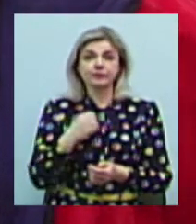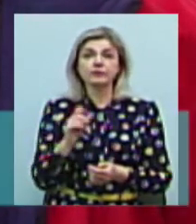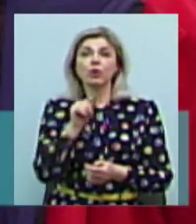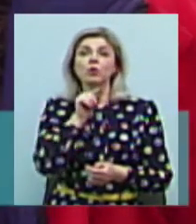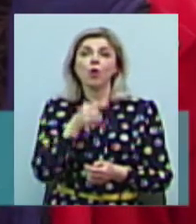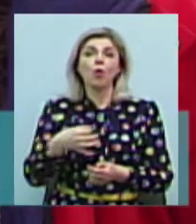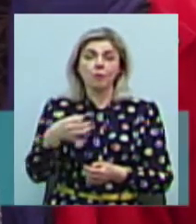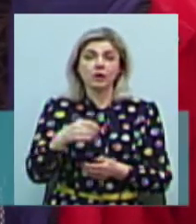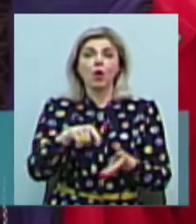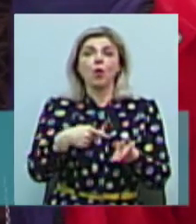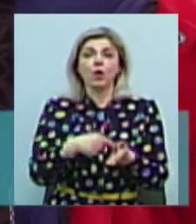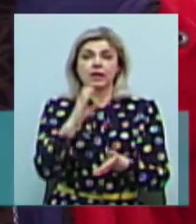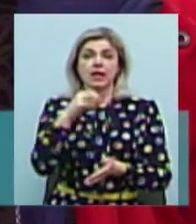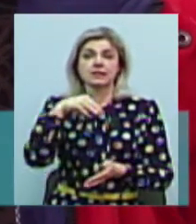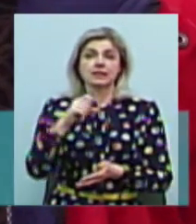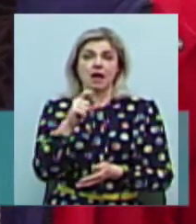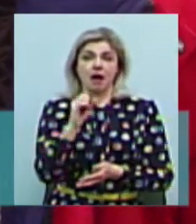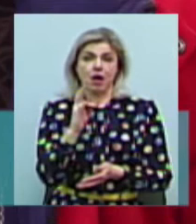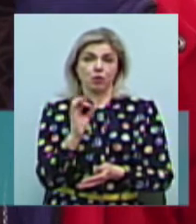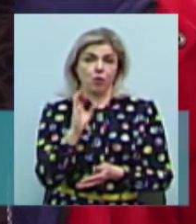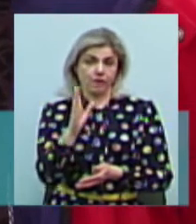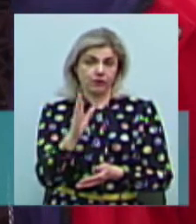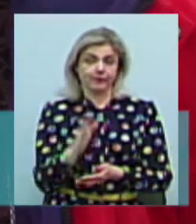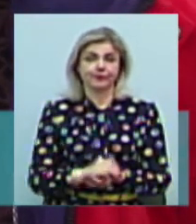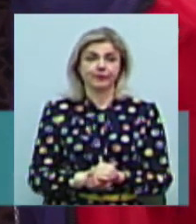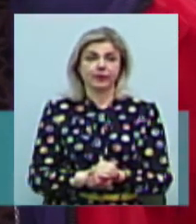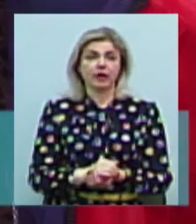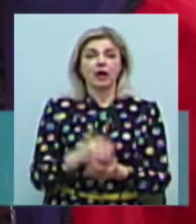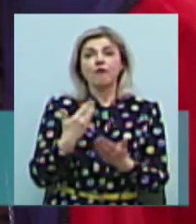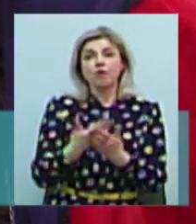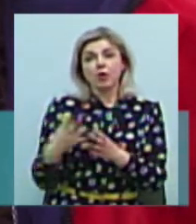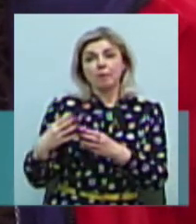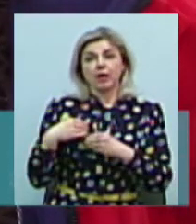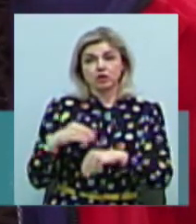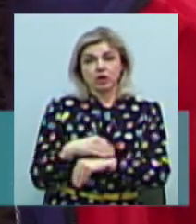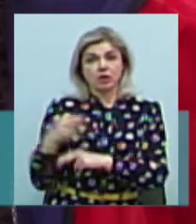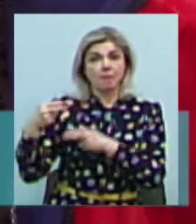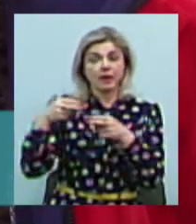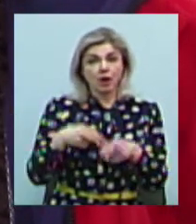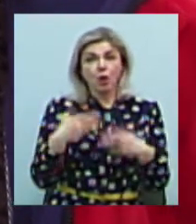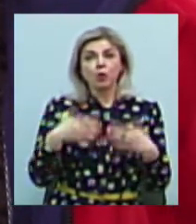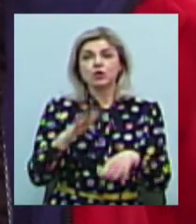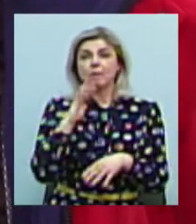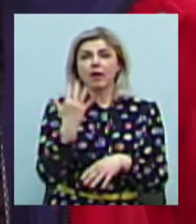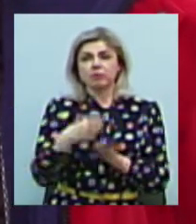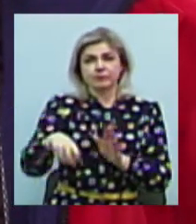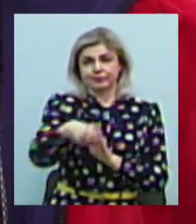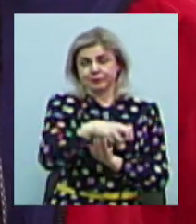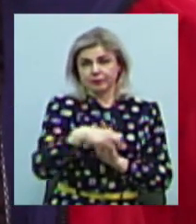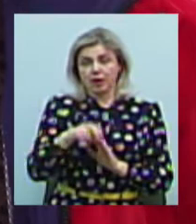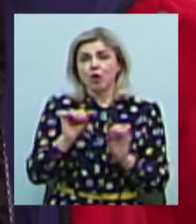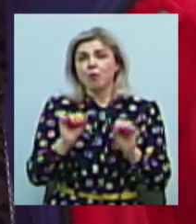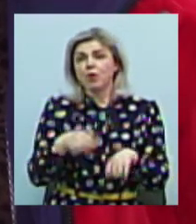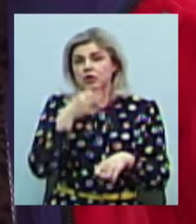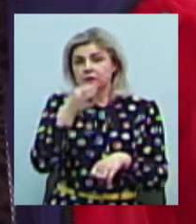Стаханов. З жіною приїхали. Ми з Луганської області, місто Стаханов. Ось з жінкою приїхали, вже 5 років тиняємося, можна сказати,